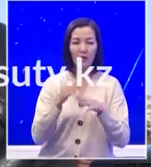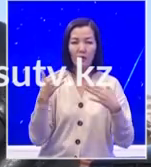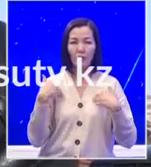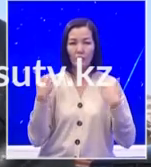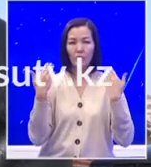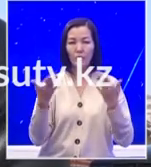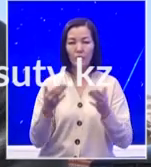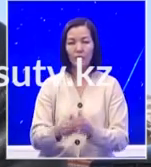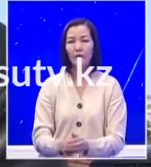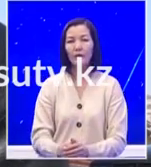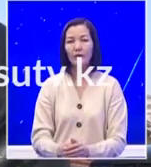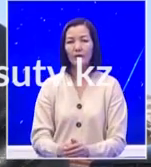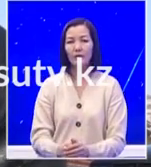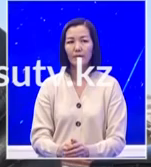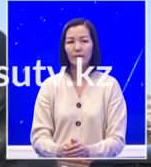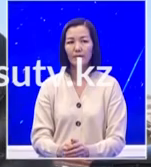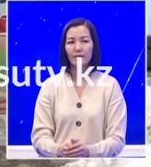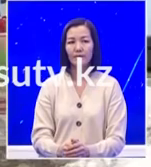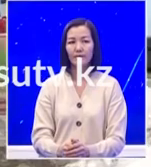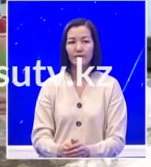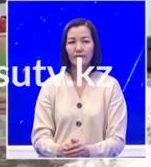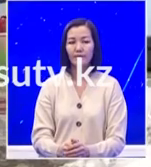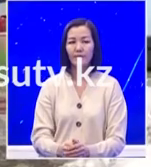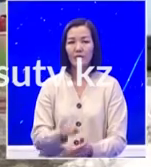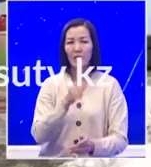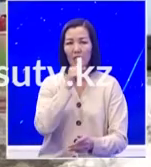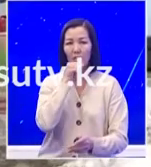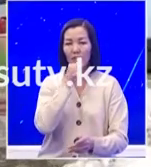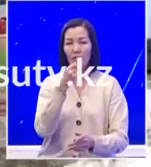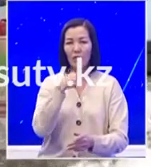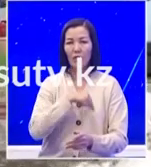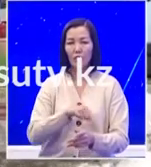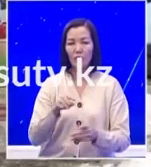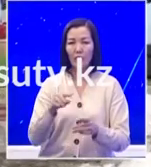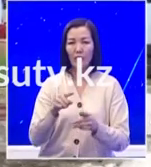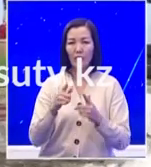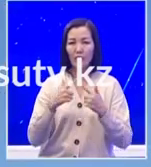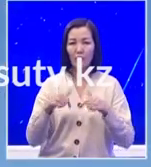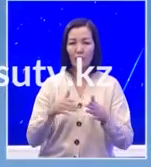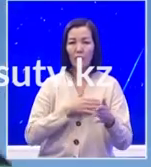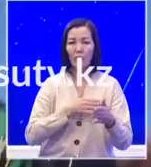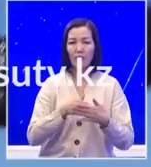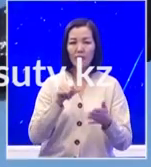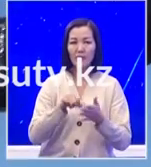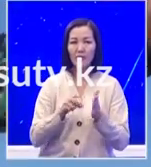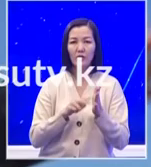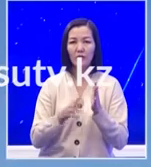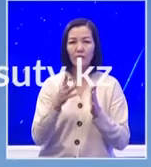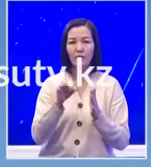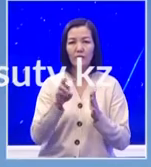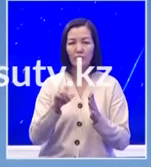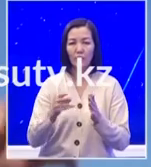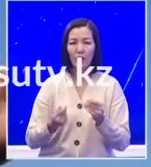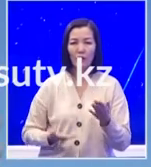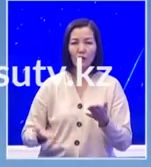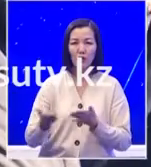қазақ еліне құтты қайырлы болсын дегім келеді. Бабалар рухы қорына атсалысқандар көп. Басаяғы 75 миллион теңге